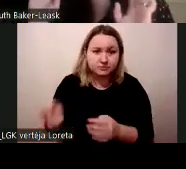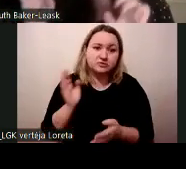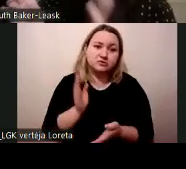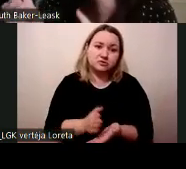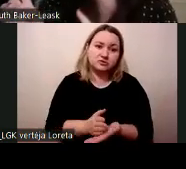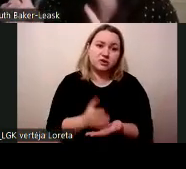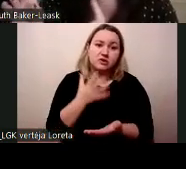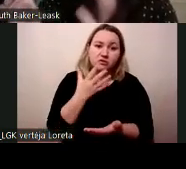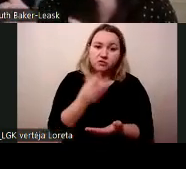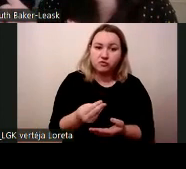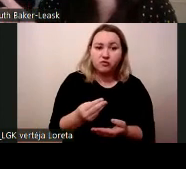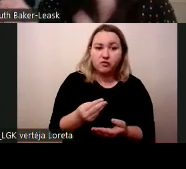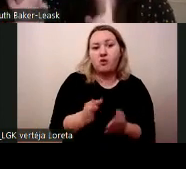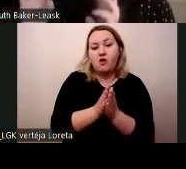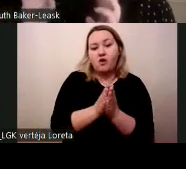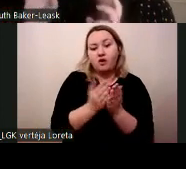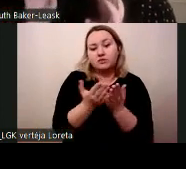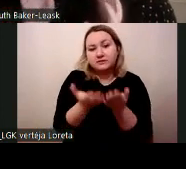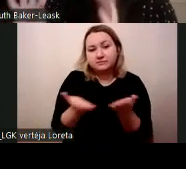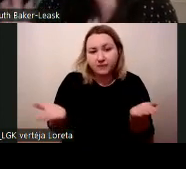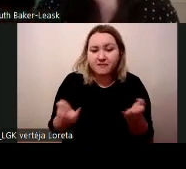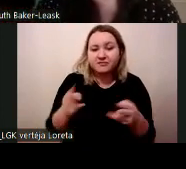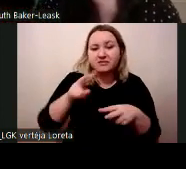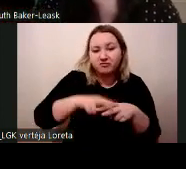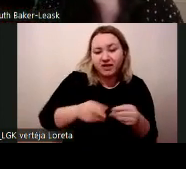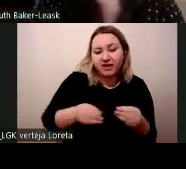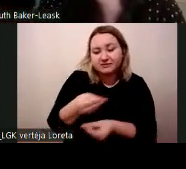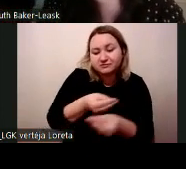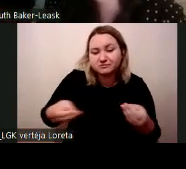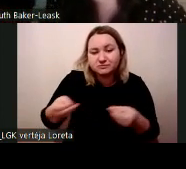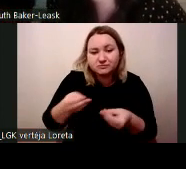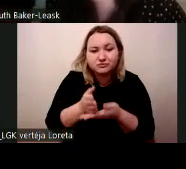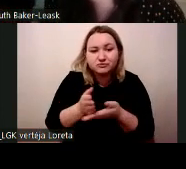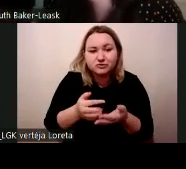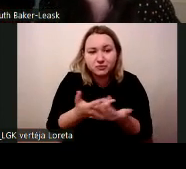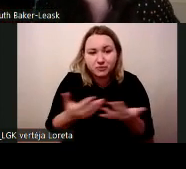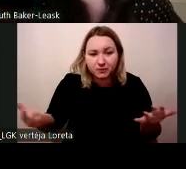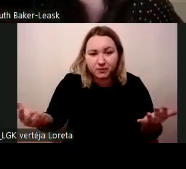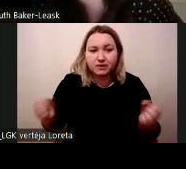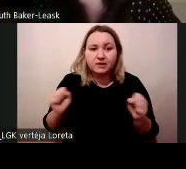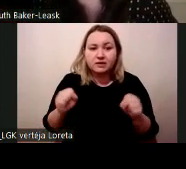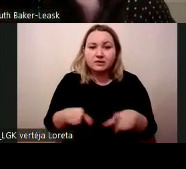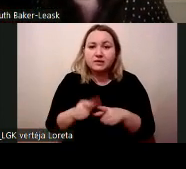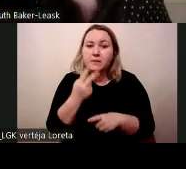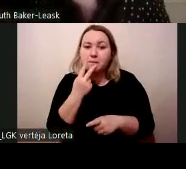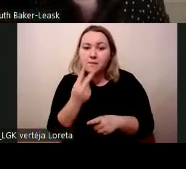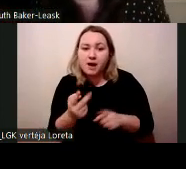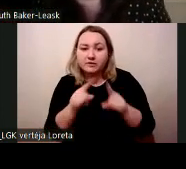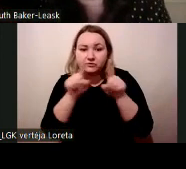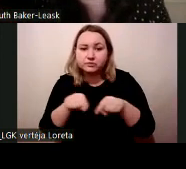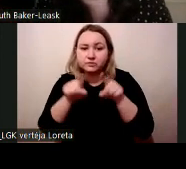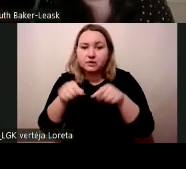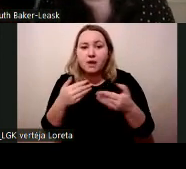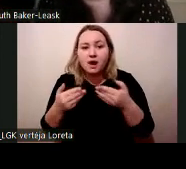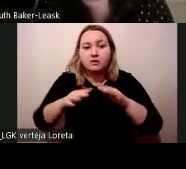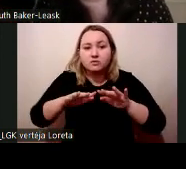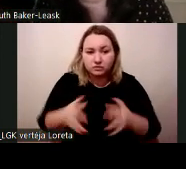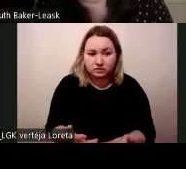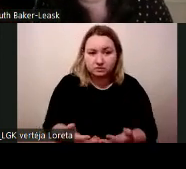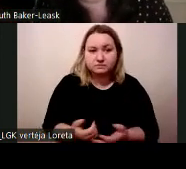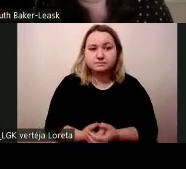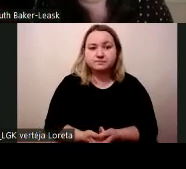Keičiasi jų išdėstymo tvarka ir vieta. Ir svarbiausia, kad rodomi viršeliai ir knygos